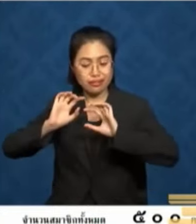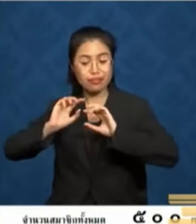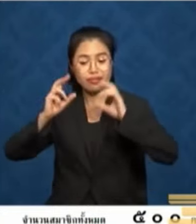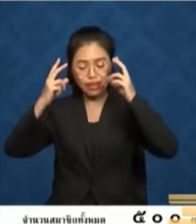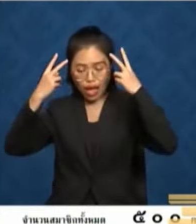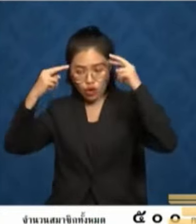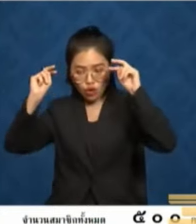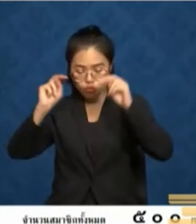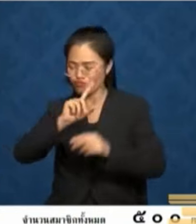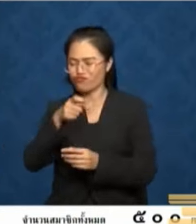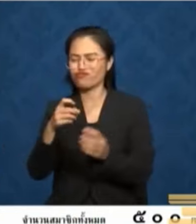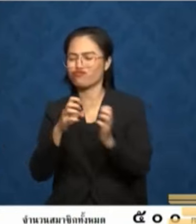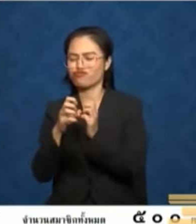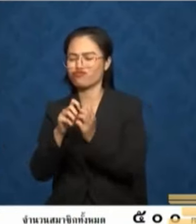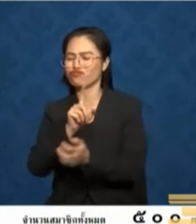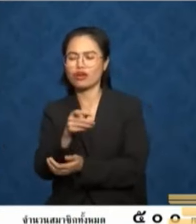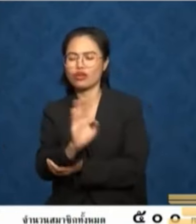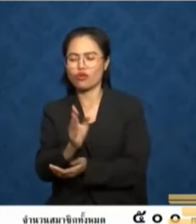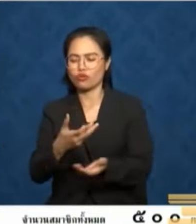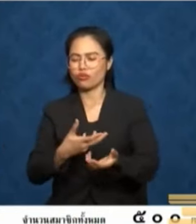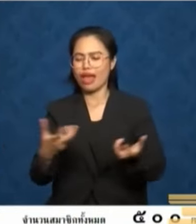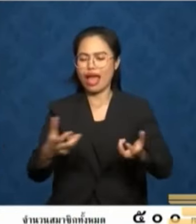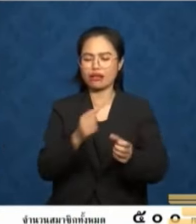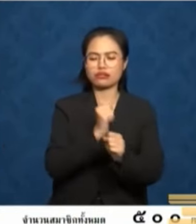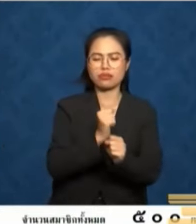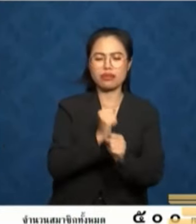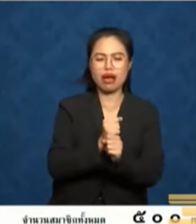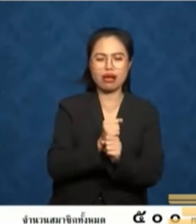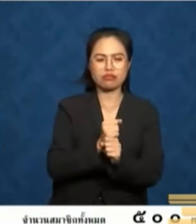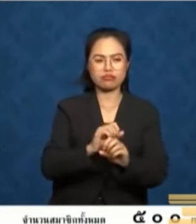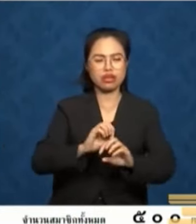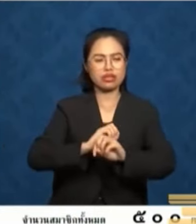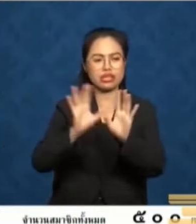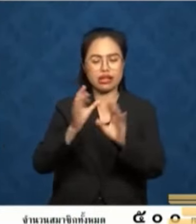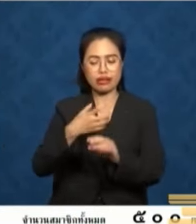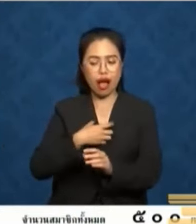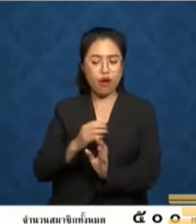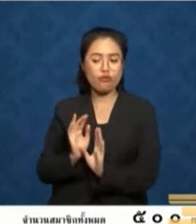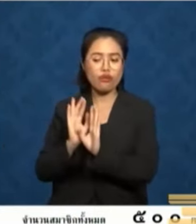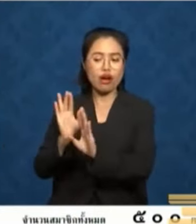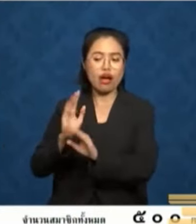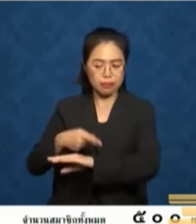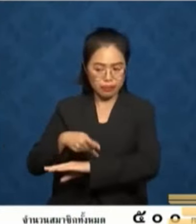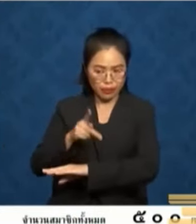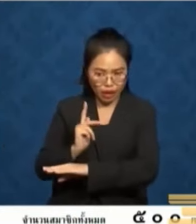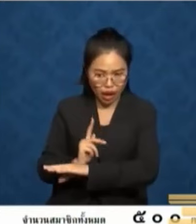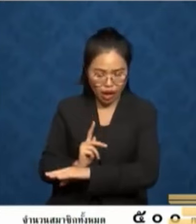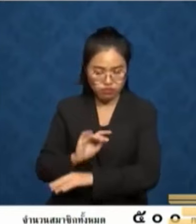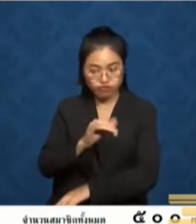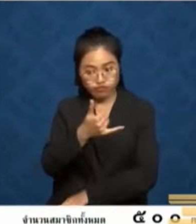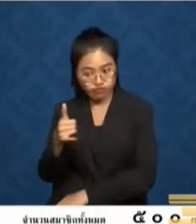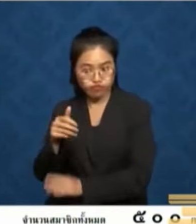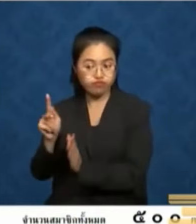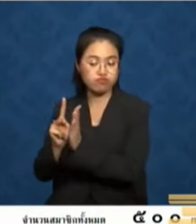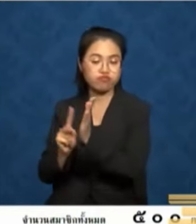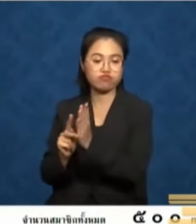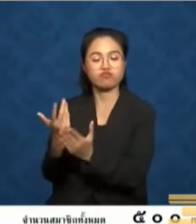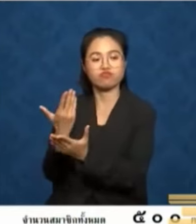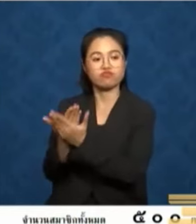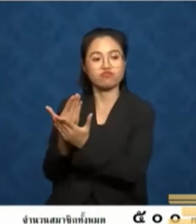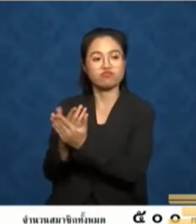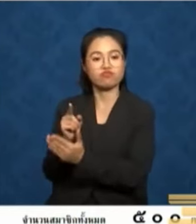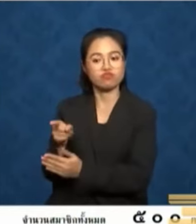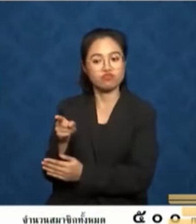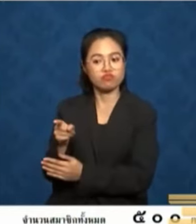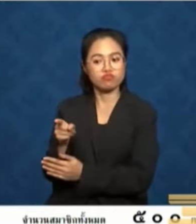ทำภายใต้อำนาจนิติบัญญัติเราแยกอำนาจกันเด็ดขาดนะครับก็ต้องเรียนท่านประธานครับบางครั้งกฎหมายทางการเงินเนี่ยเป็น